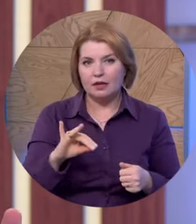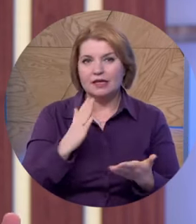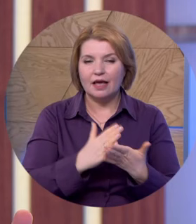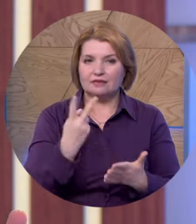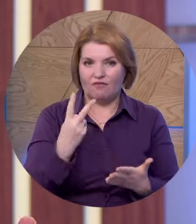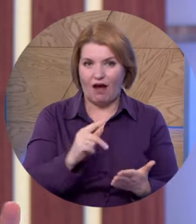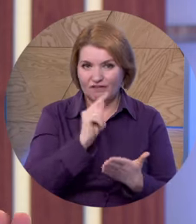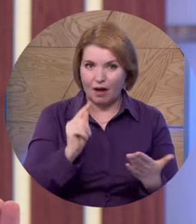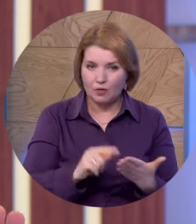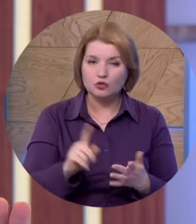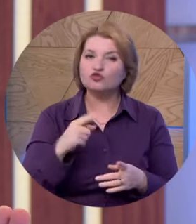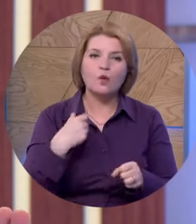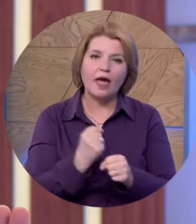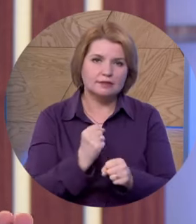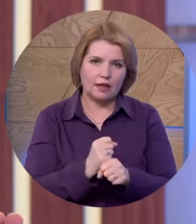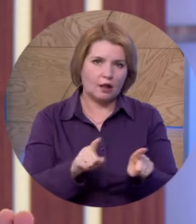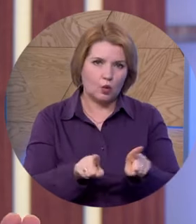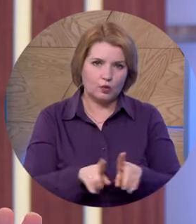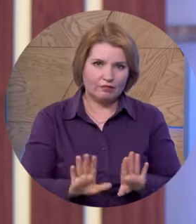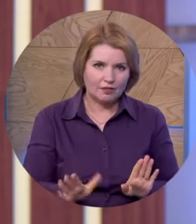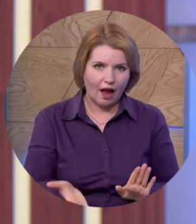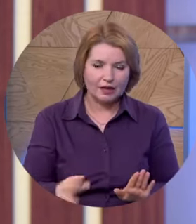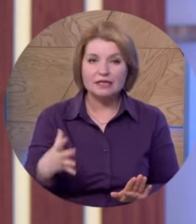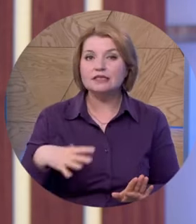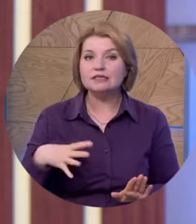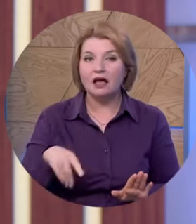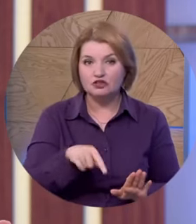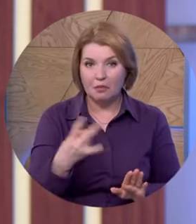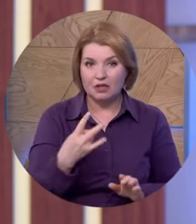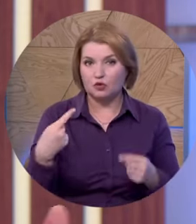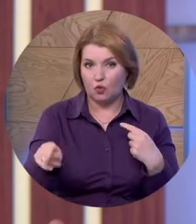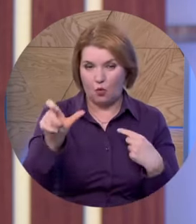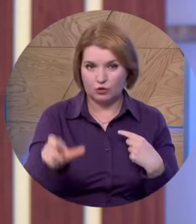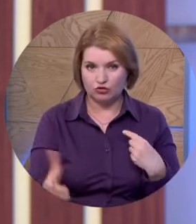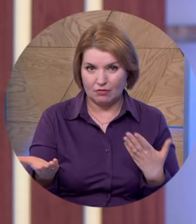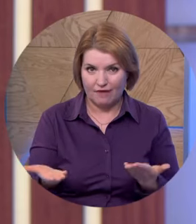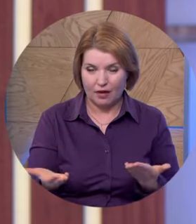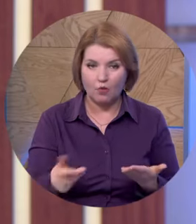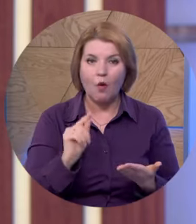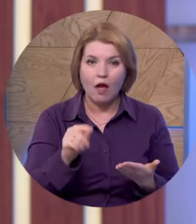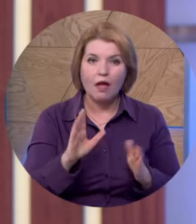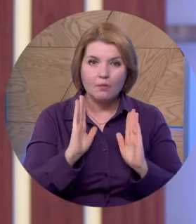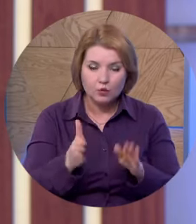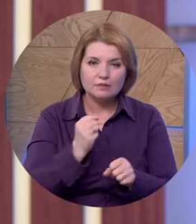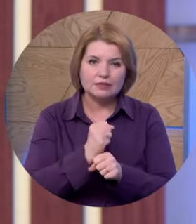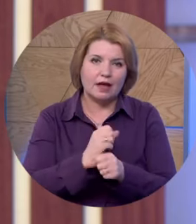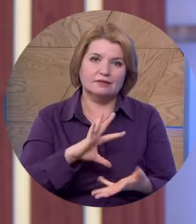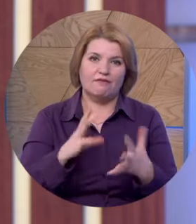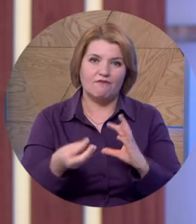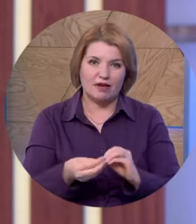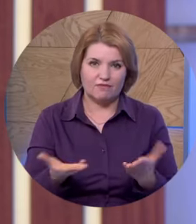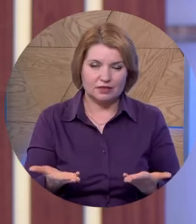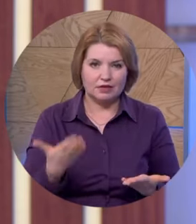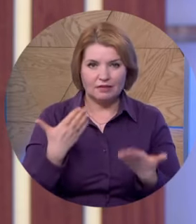два вопроса. Что я делаю не так, я бы задал себе. И зачем это нужно человеку? Ну и, соответственно, делал бы вывод опять про себя, да? Наверное, с точки